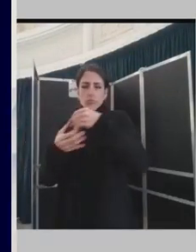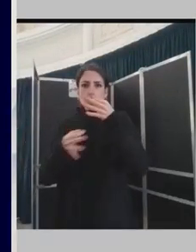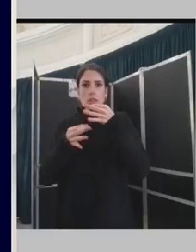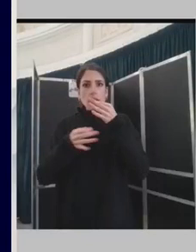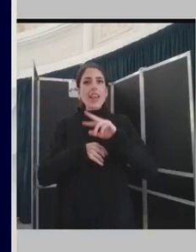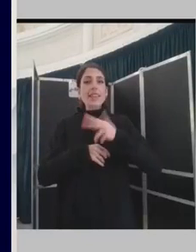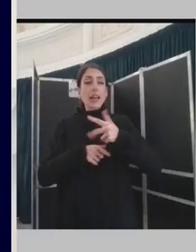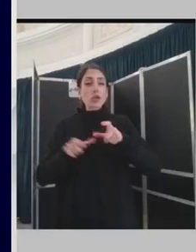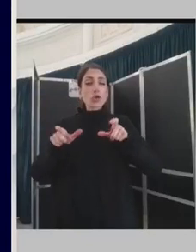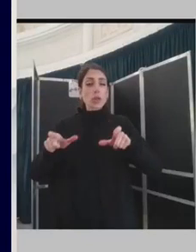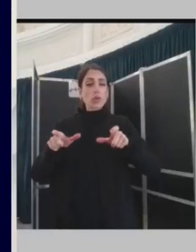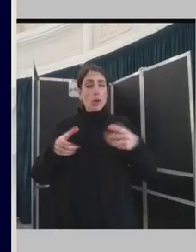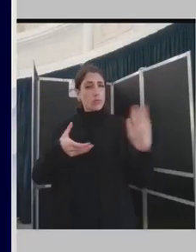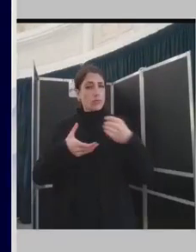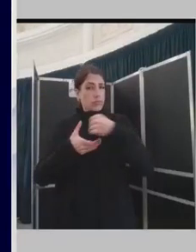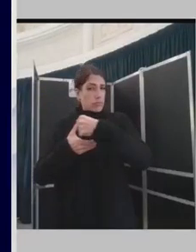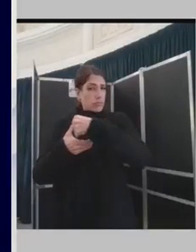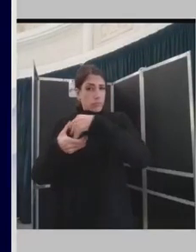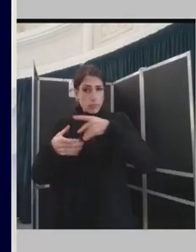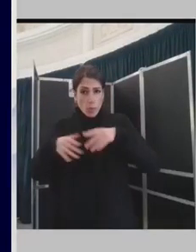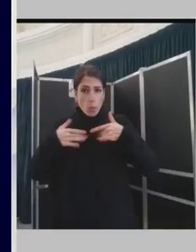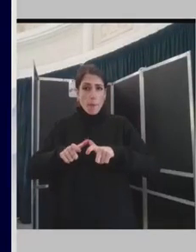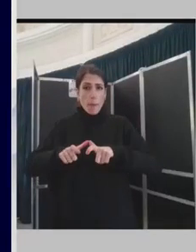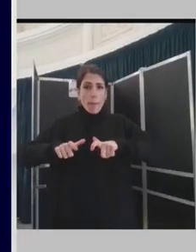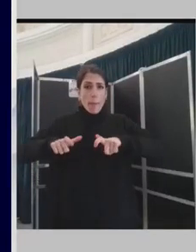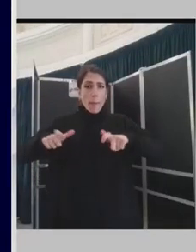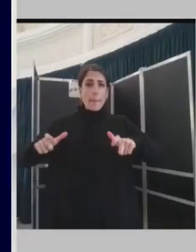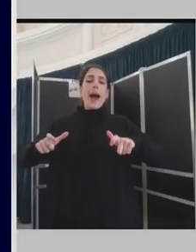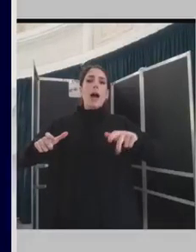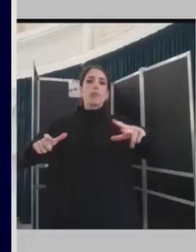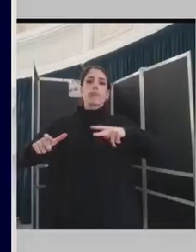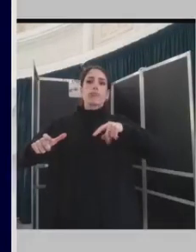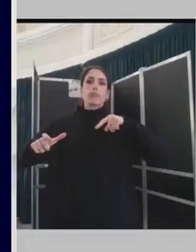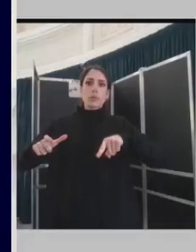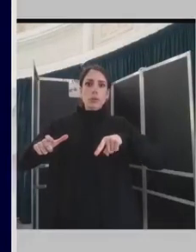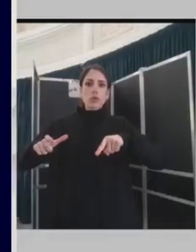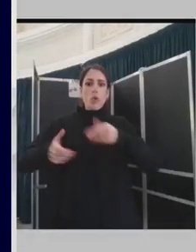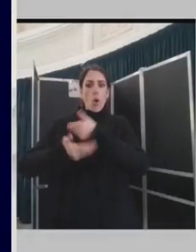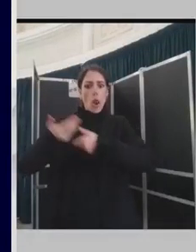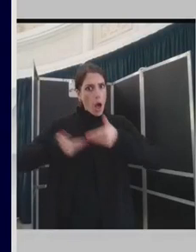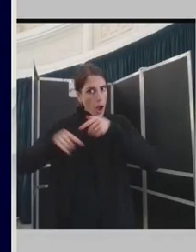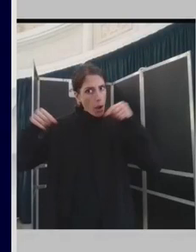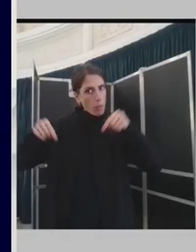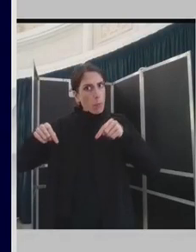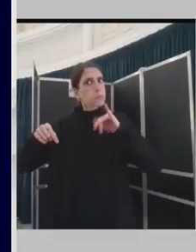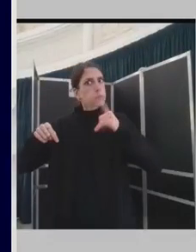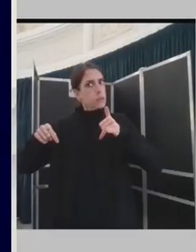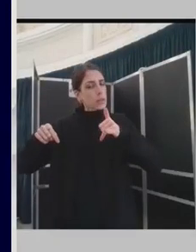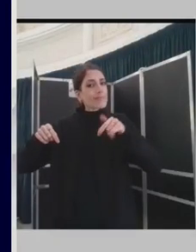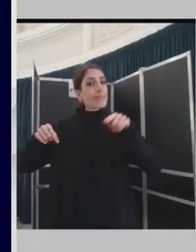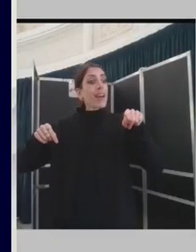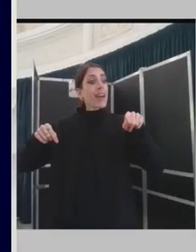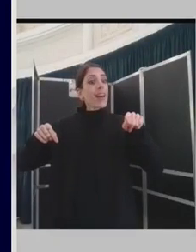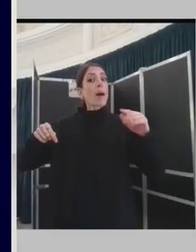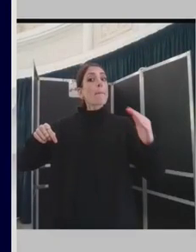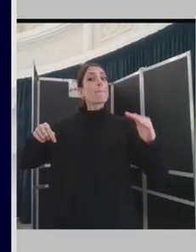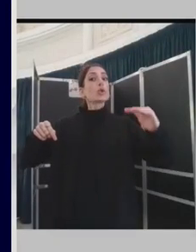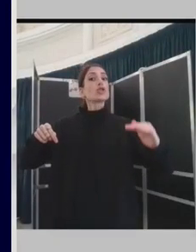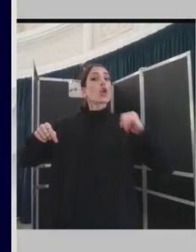e collabora e fa sinergie. Per quel che riguarda protezione civile, io voglio ringraziare